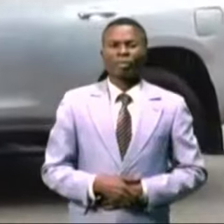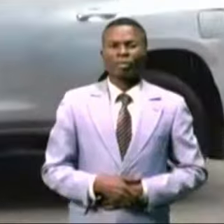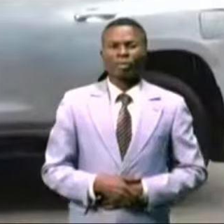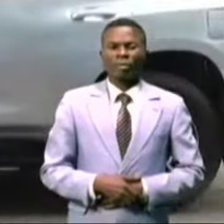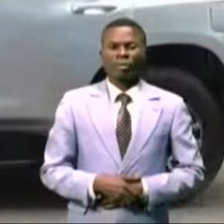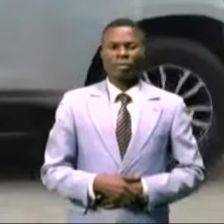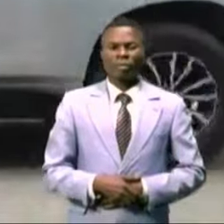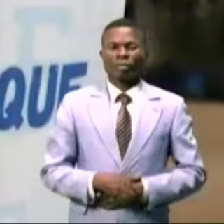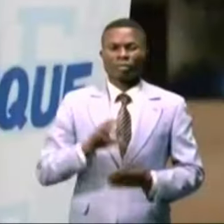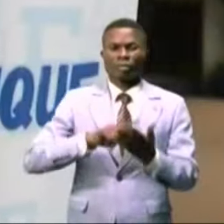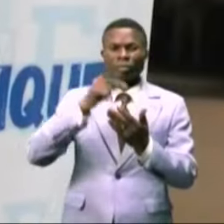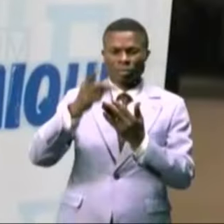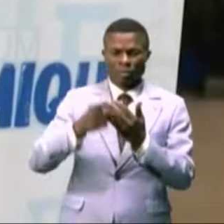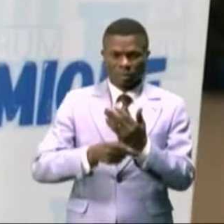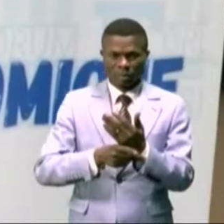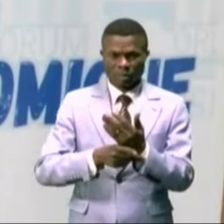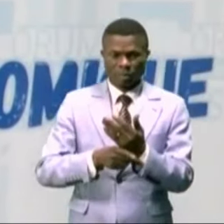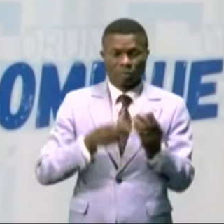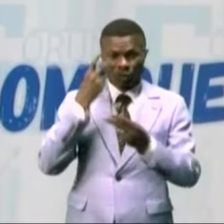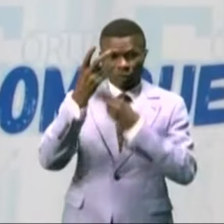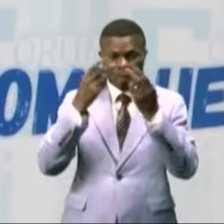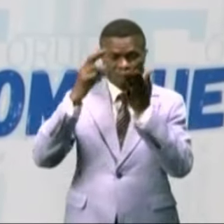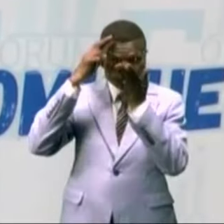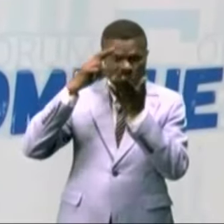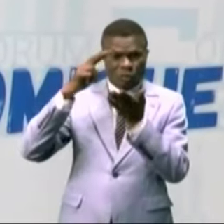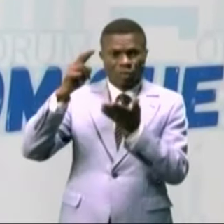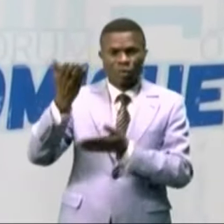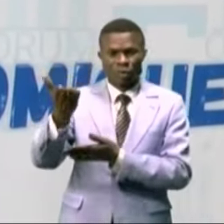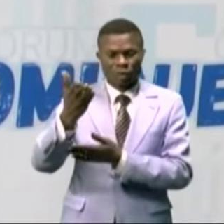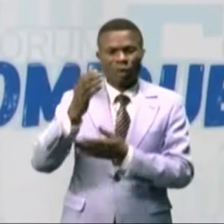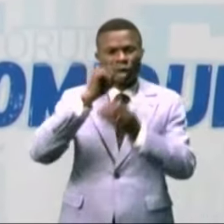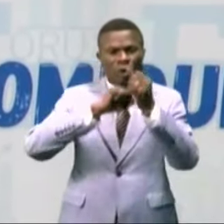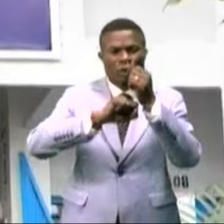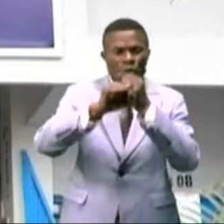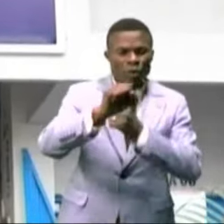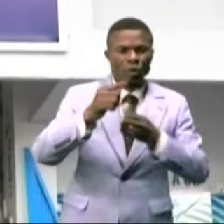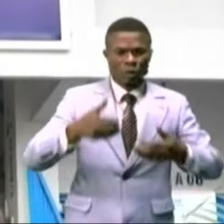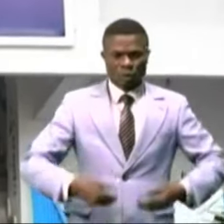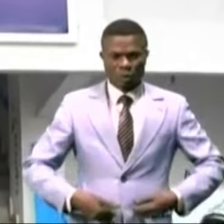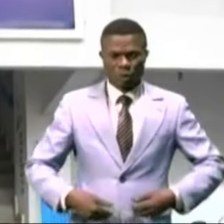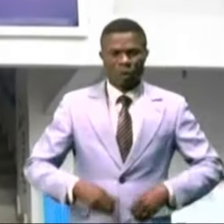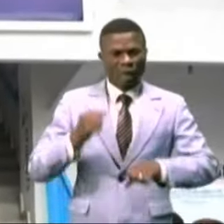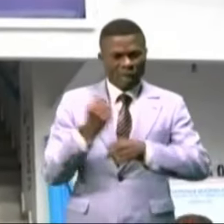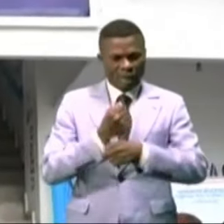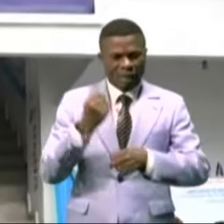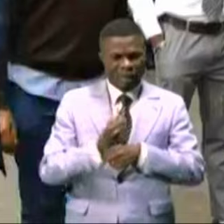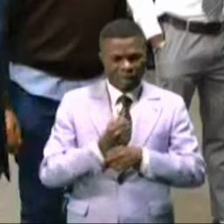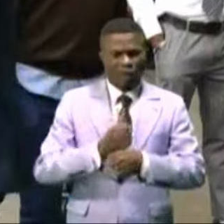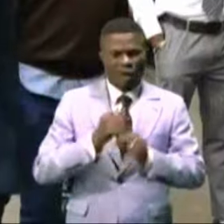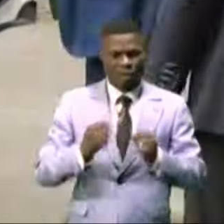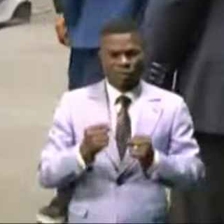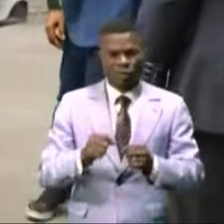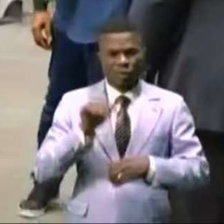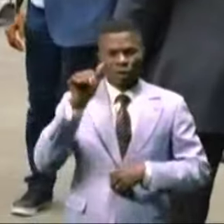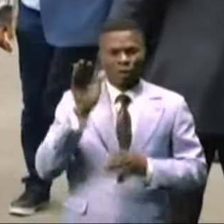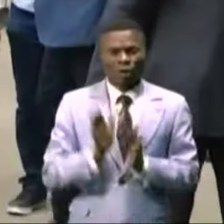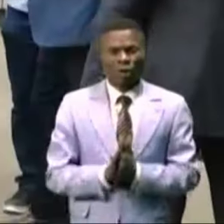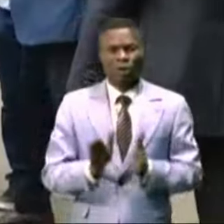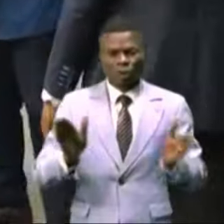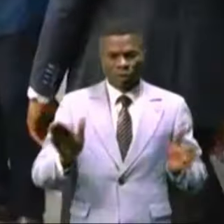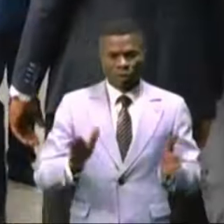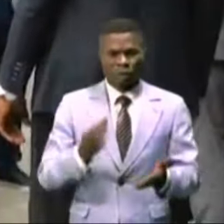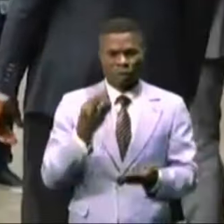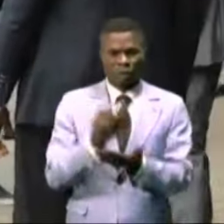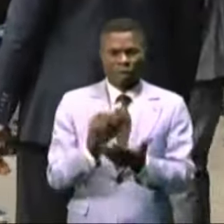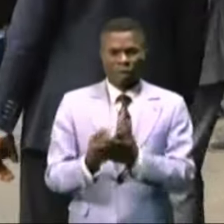Dans le cadre de la poursuite de sa tournée universitaire pour sensibiliser les jeunes sur l'entrepreneuriat, le directeur général du